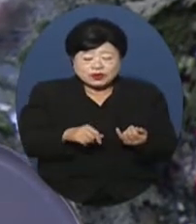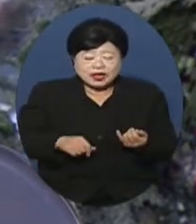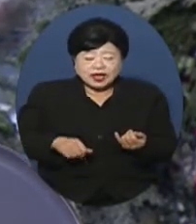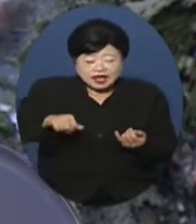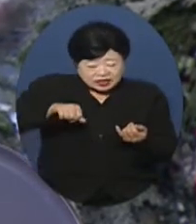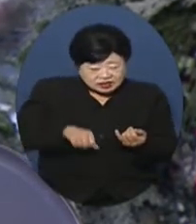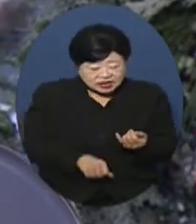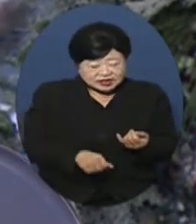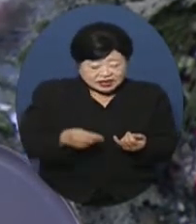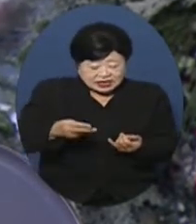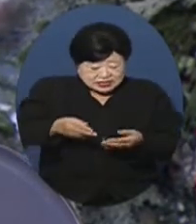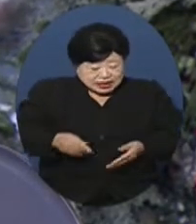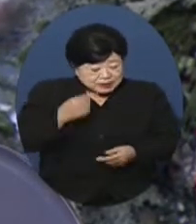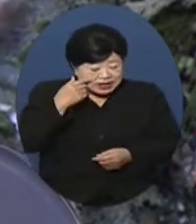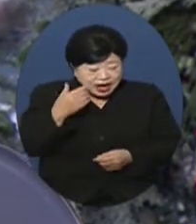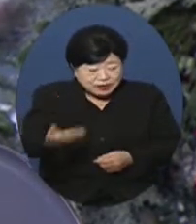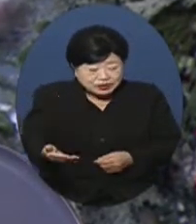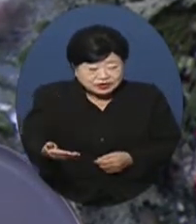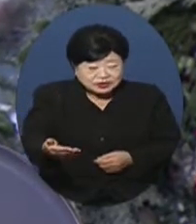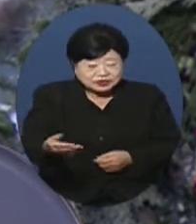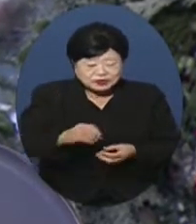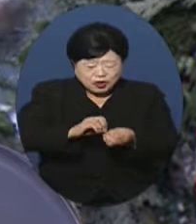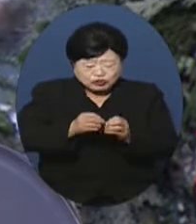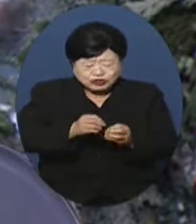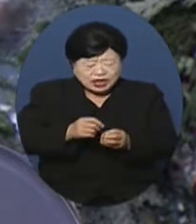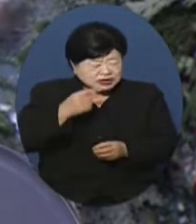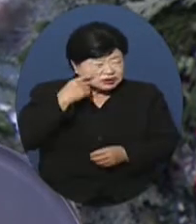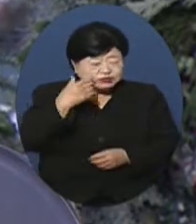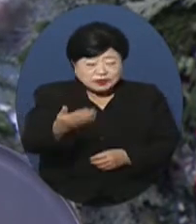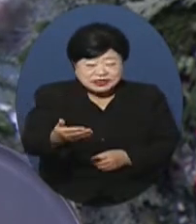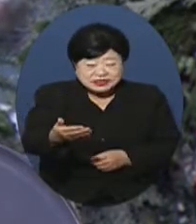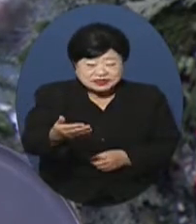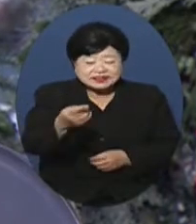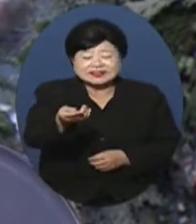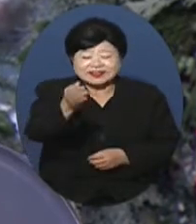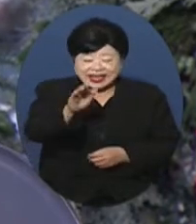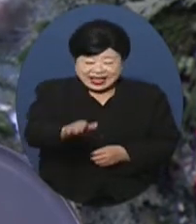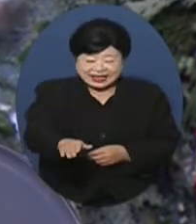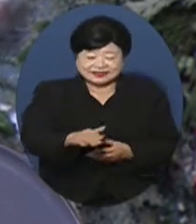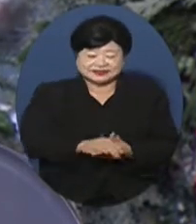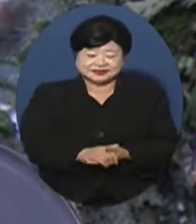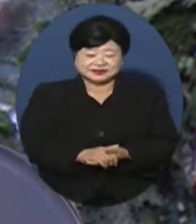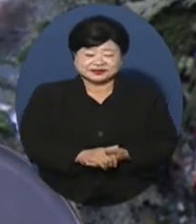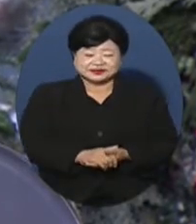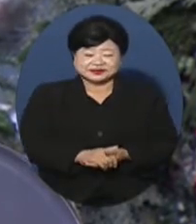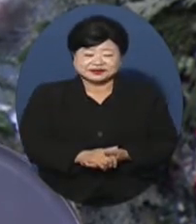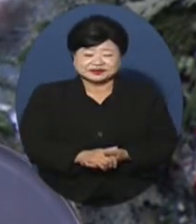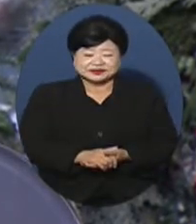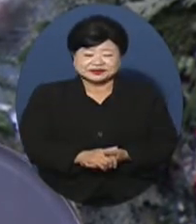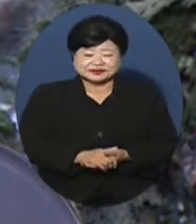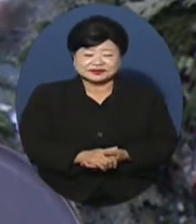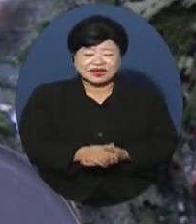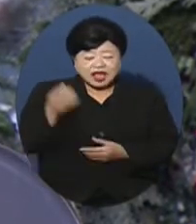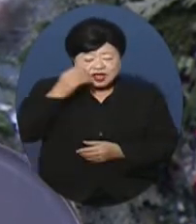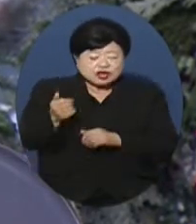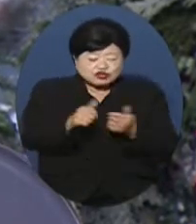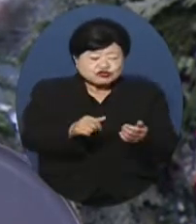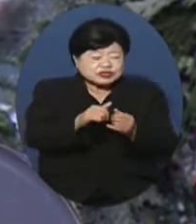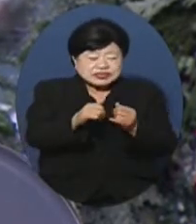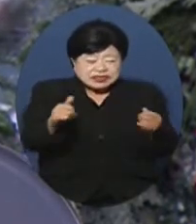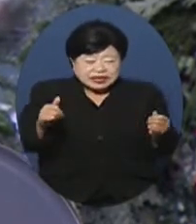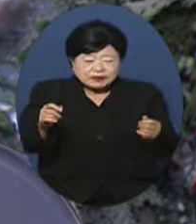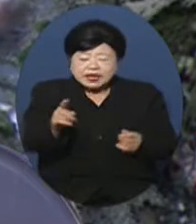있은 나이가 어흑 또한 3 답을 했습니다 그런데 여행이 추운 그 사람은